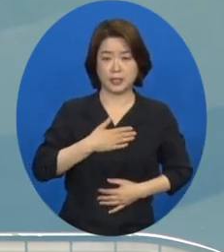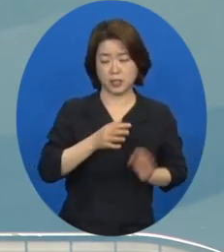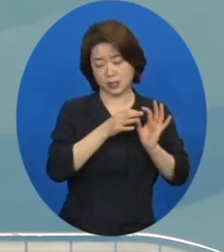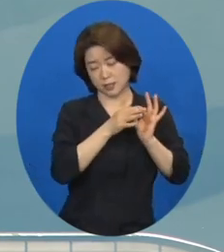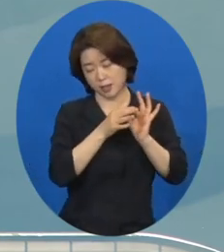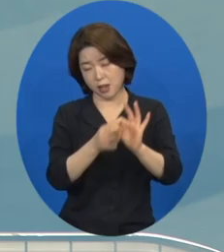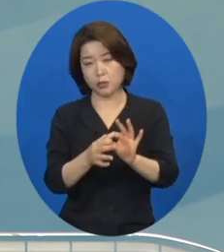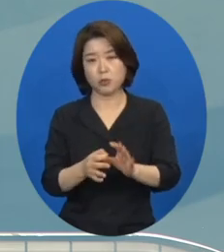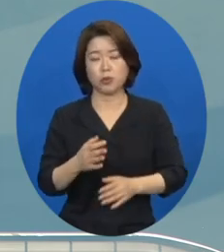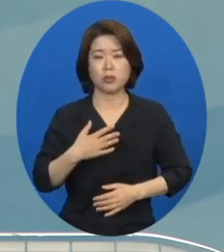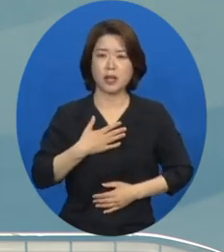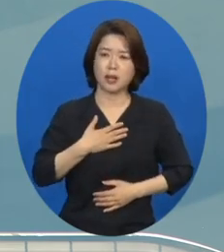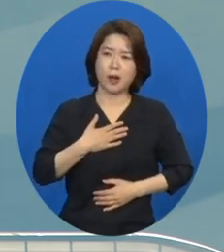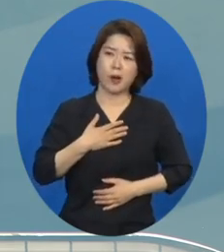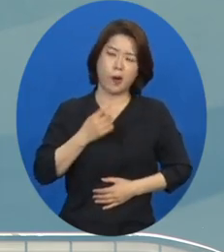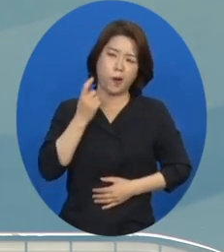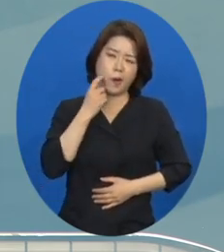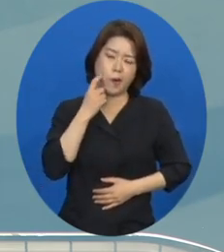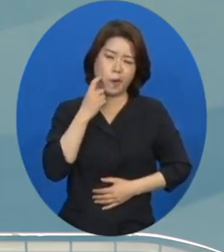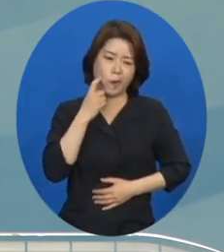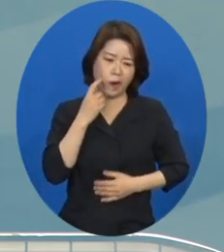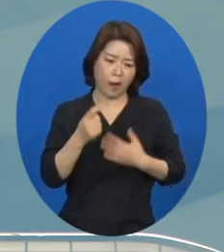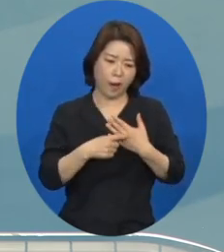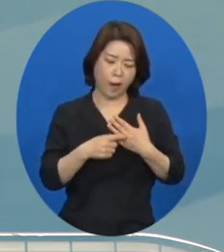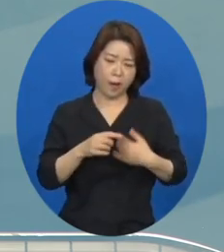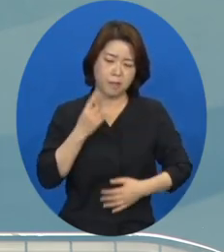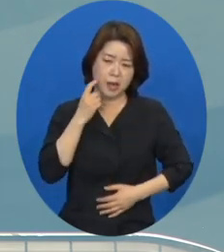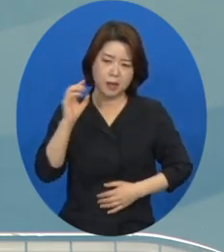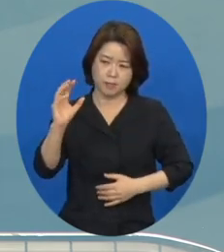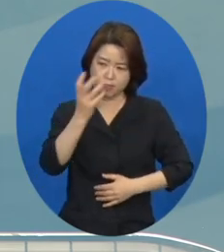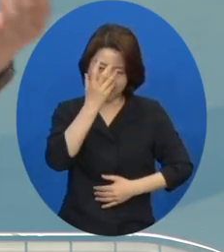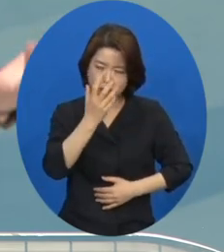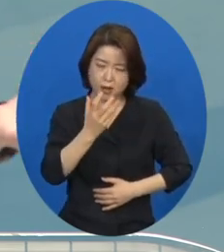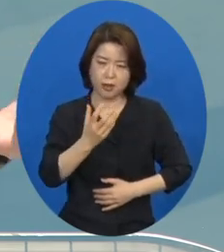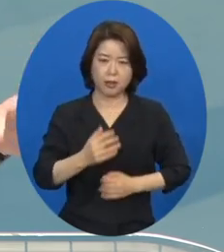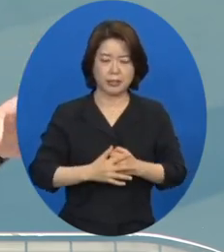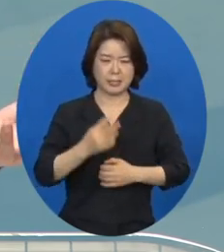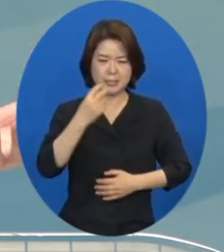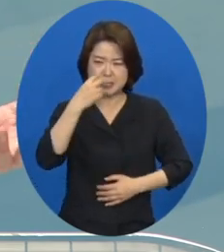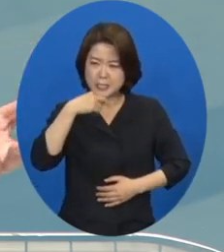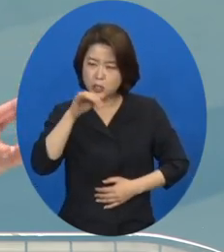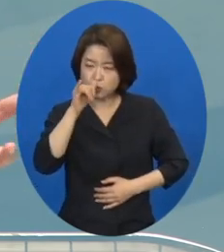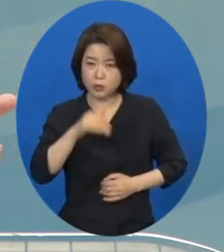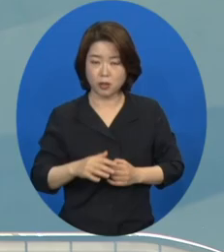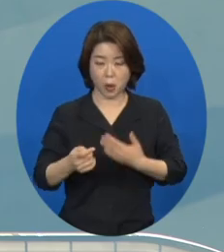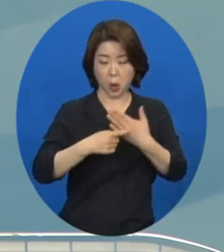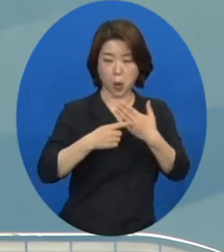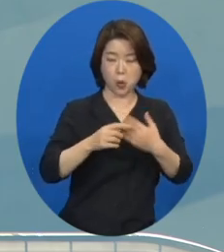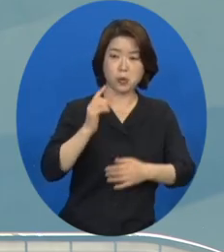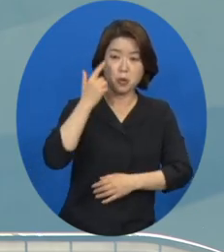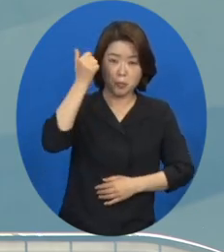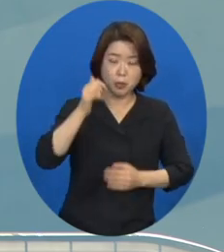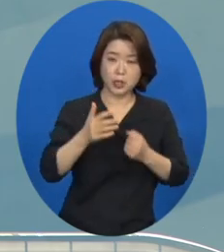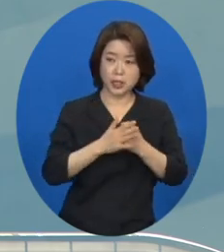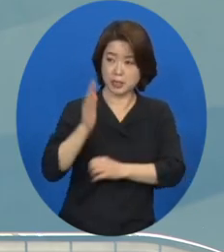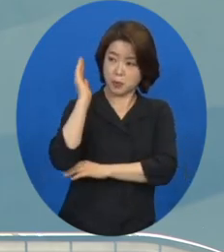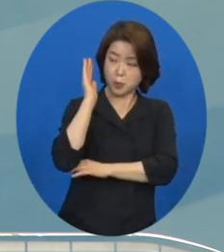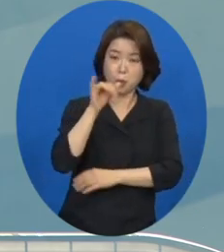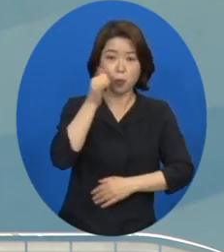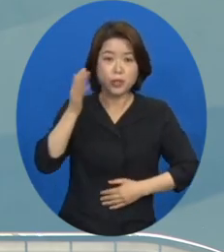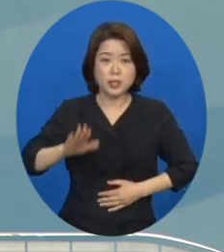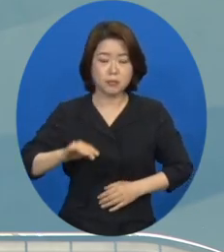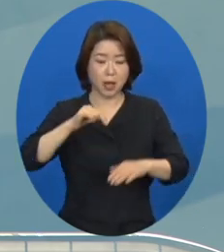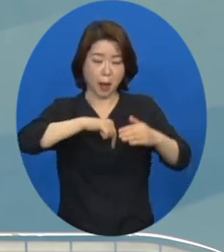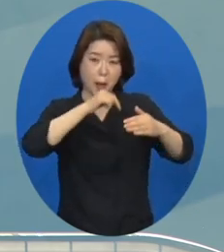제가 너무 위선적이고 이중적이라고 생각했습니다. 겉으로는 목사고 설교도 하지만 제